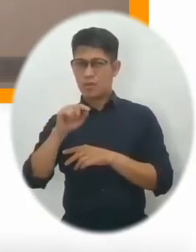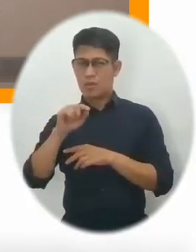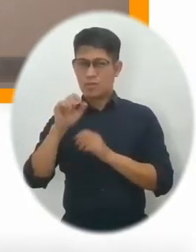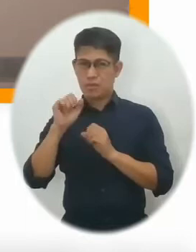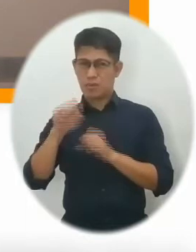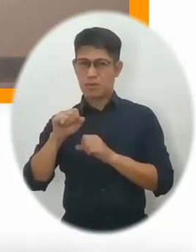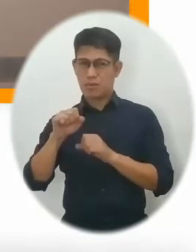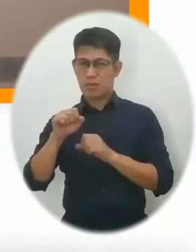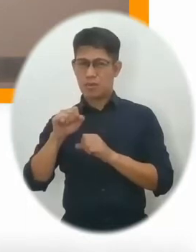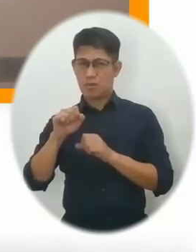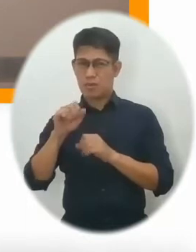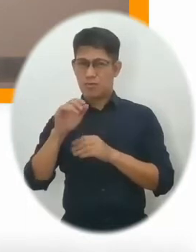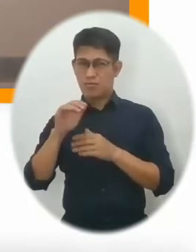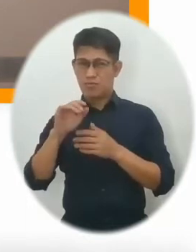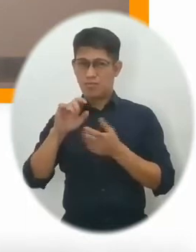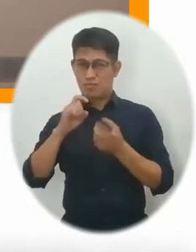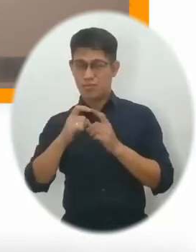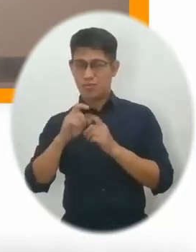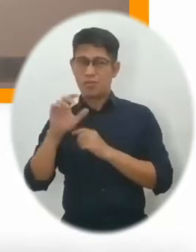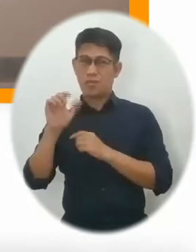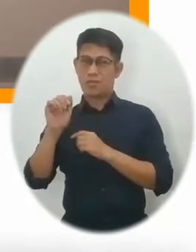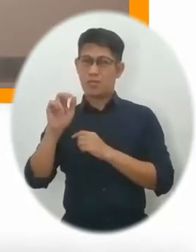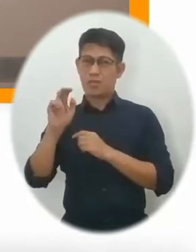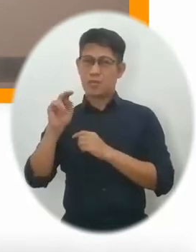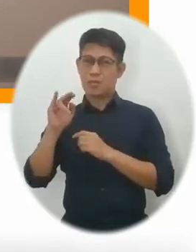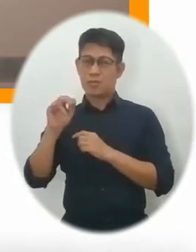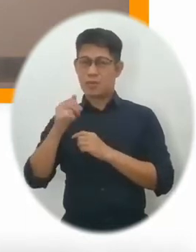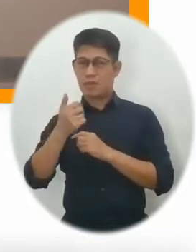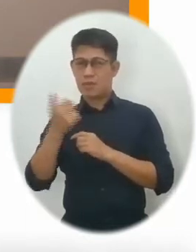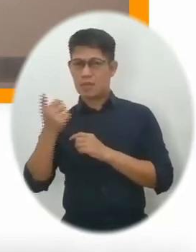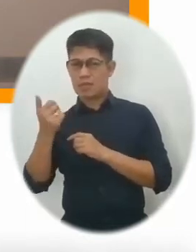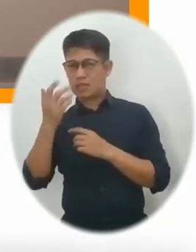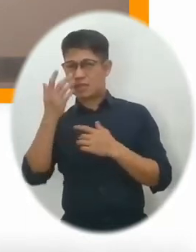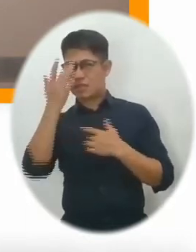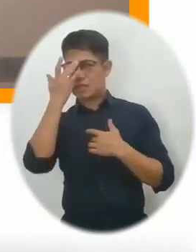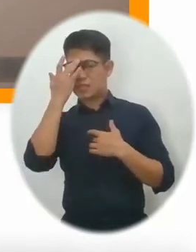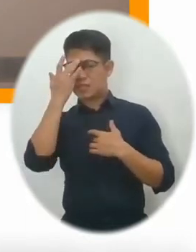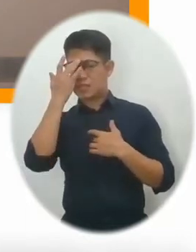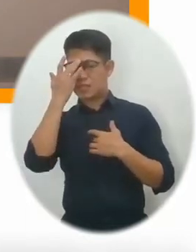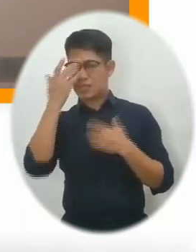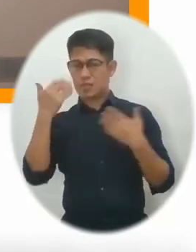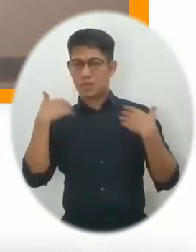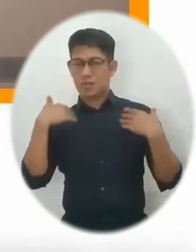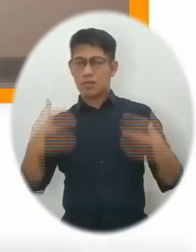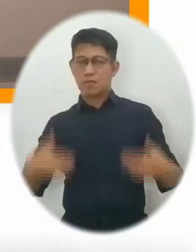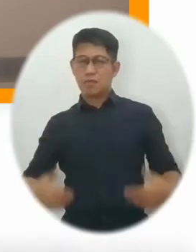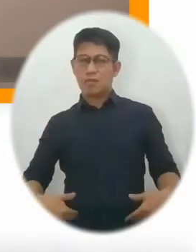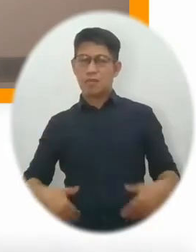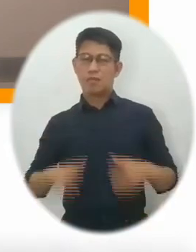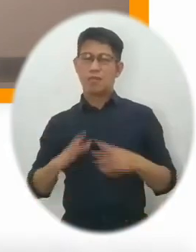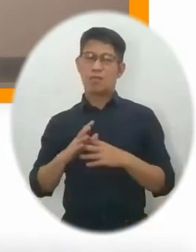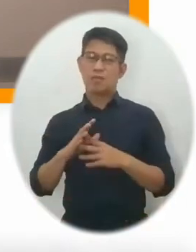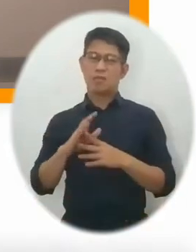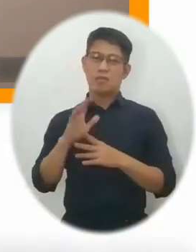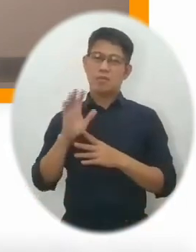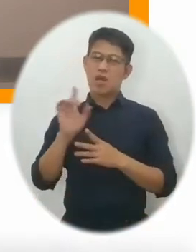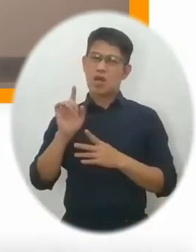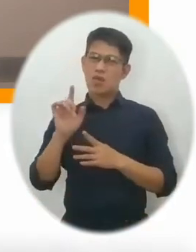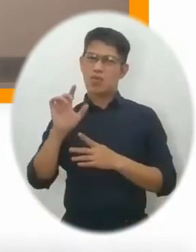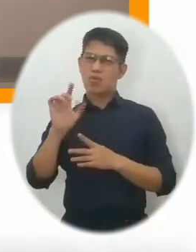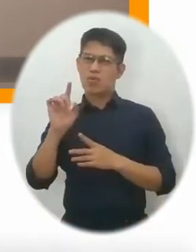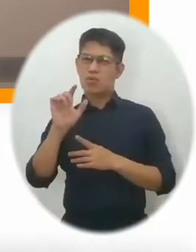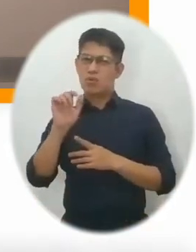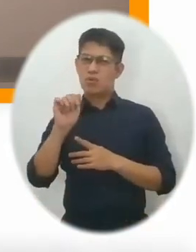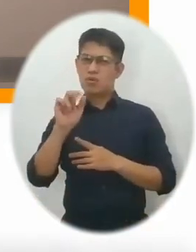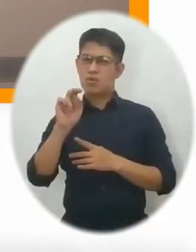beta thalassemia ay maaaring bumantong sa anemia at mga iba pang mga problema medikal.